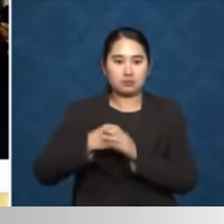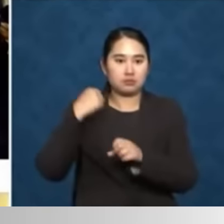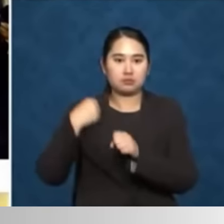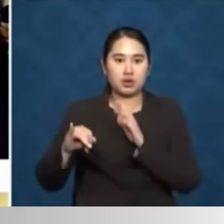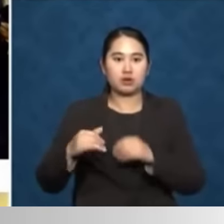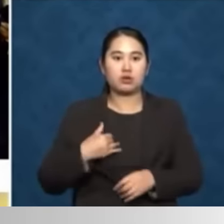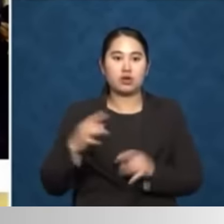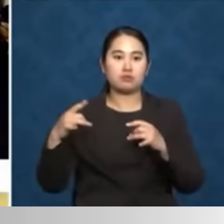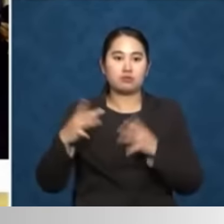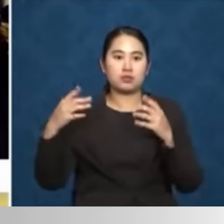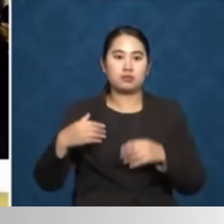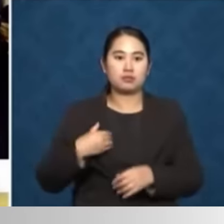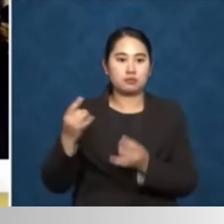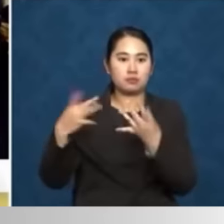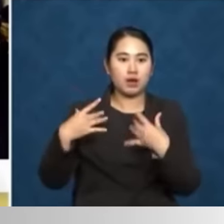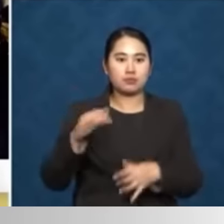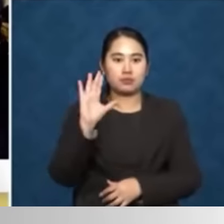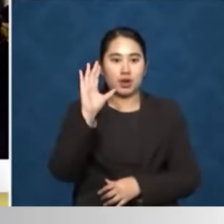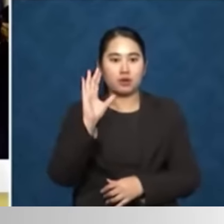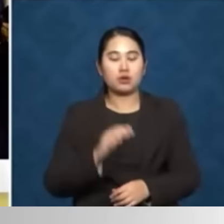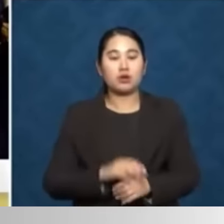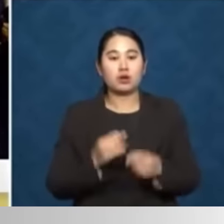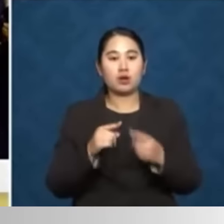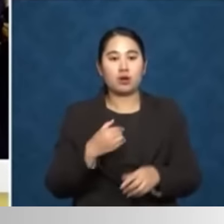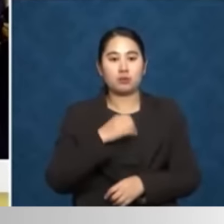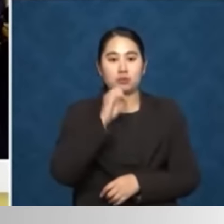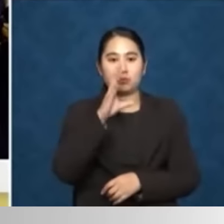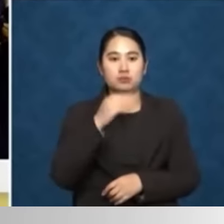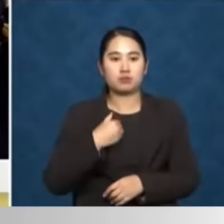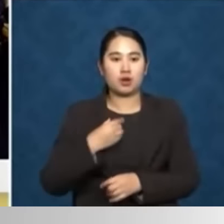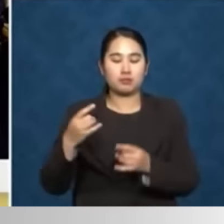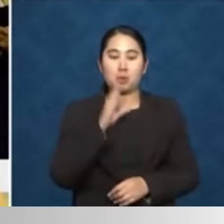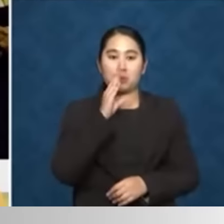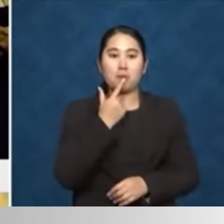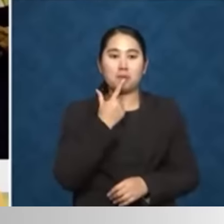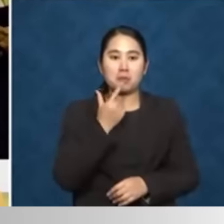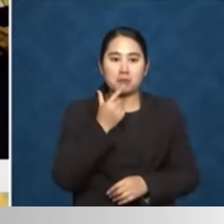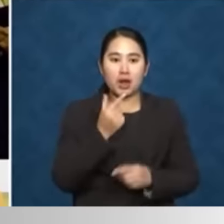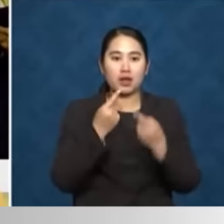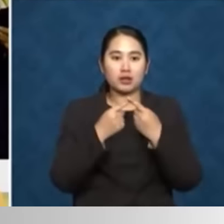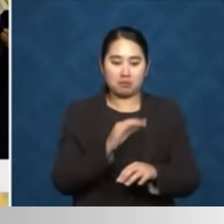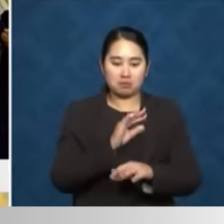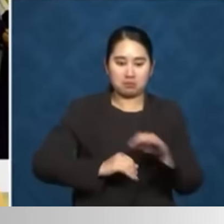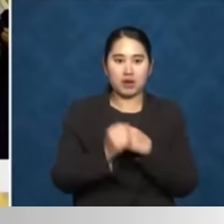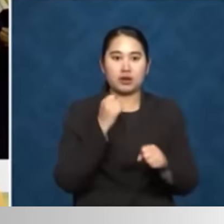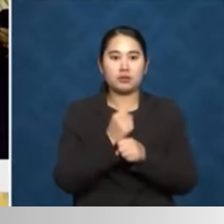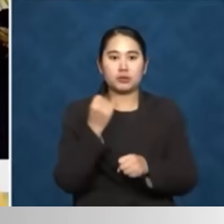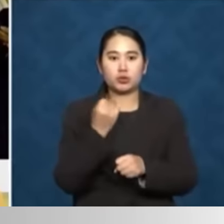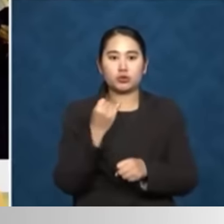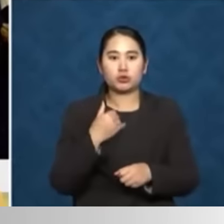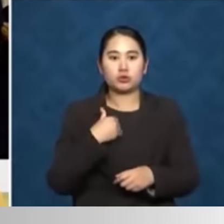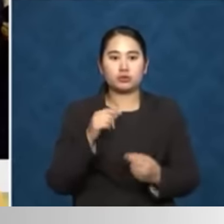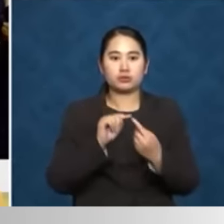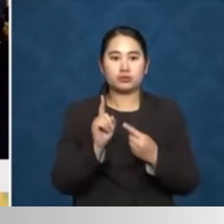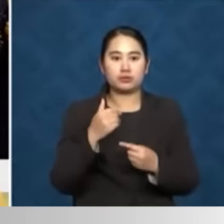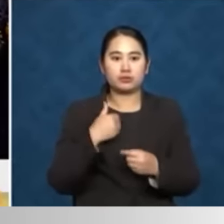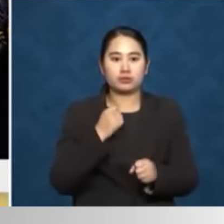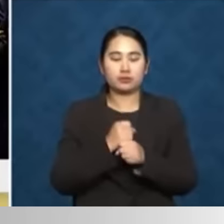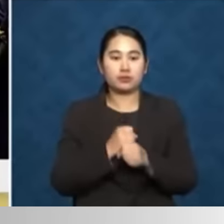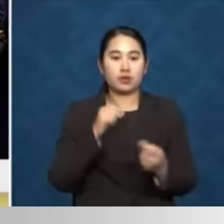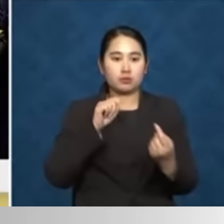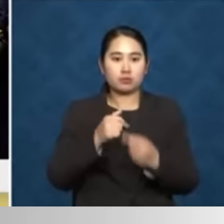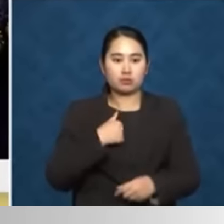คิดที่ท่านให้เด็กทำอยู่นั้นคือความรู้สึกของคนอกตัญญูมันไม่ใช่ความรู้สึกของคนที่ดีการกระทำอย่างนี้ไม่ถูกต้องและไ